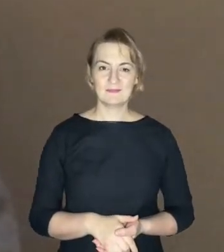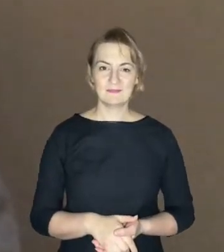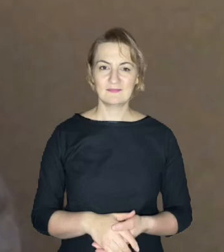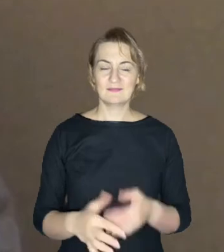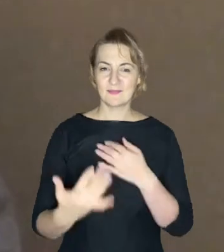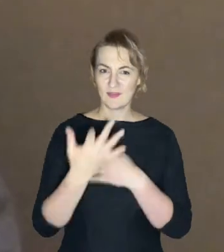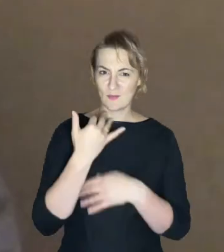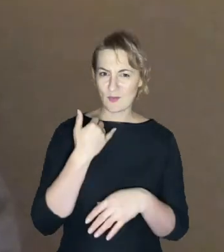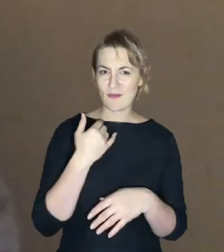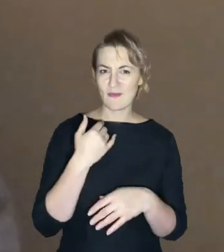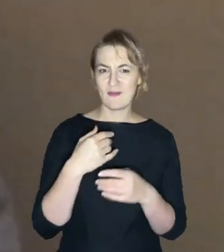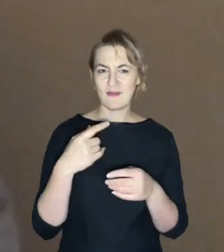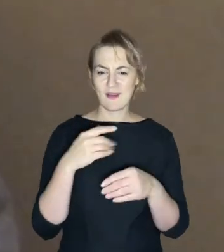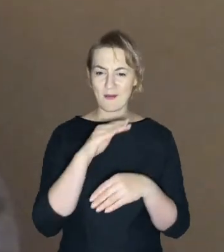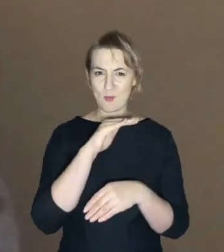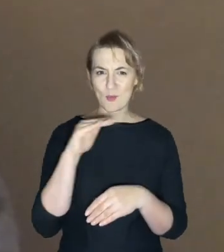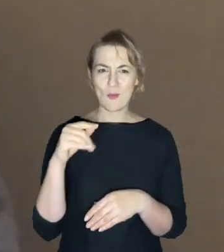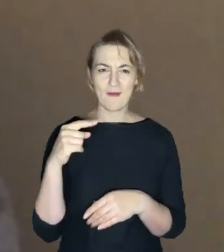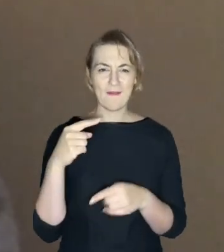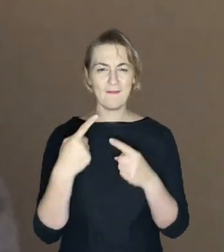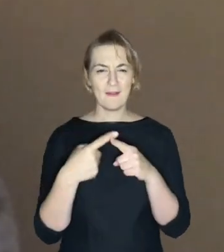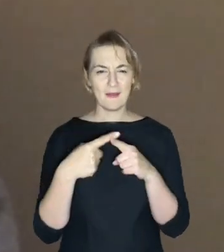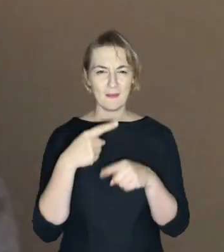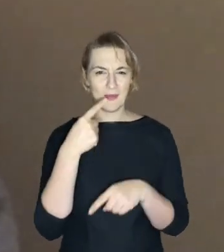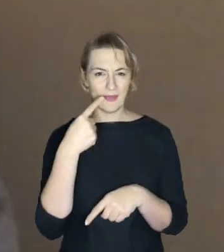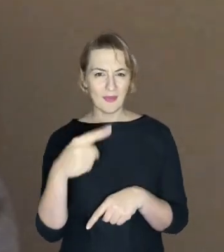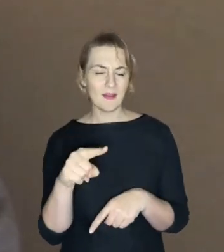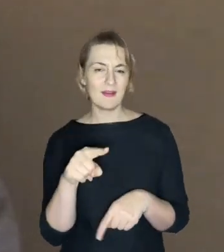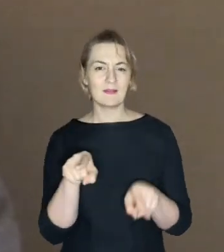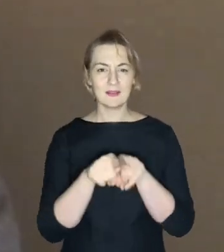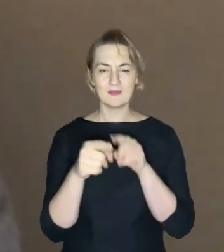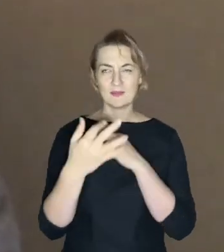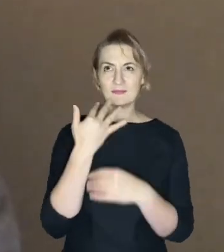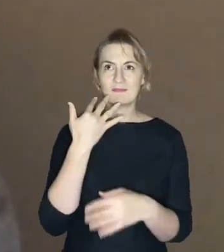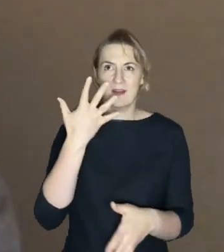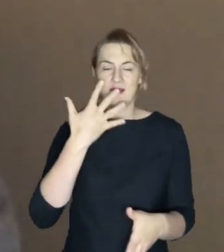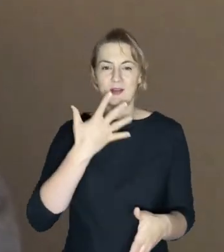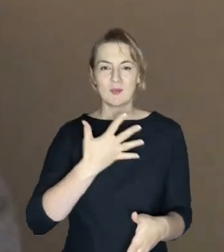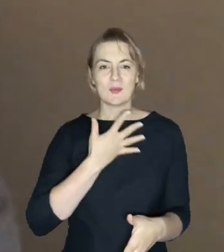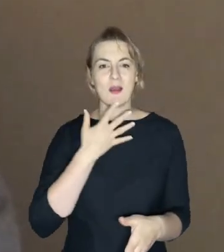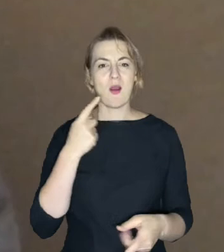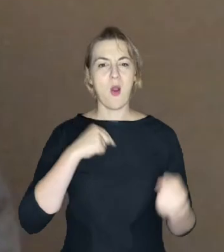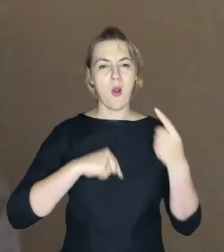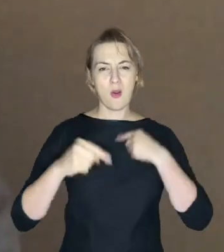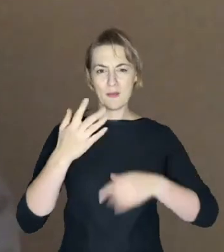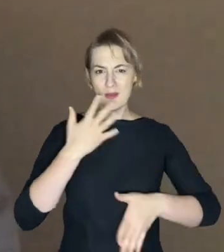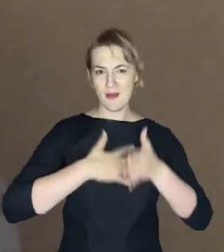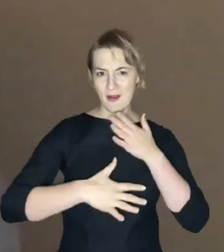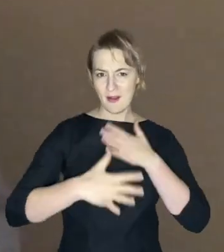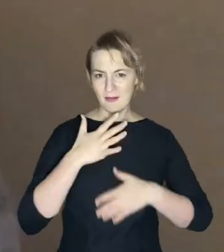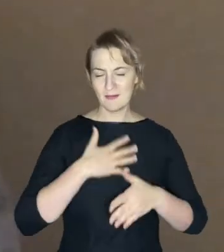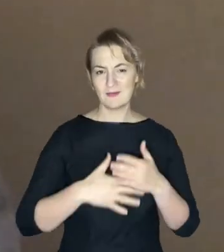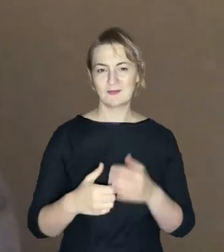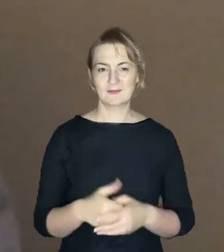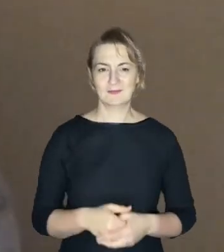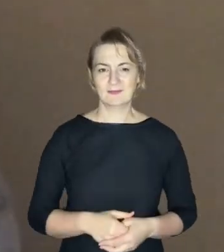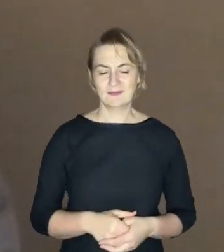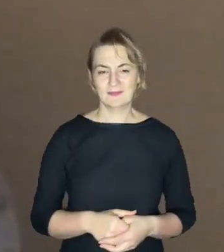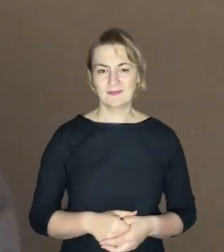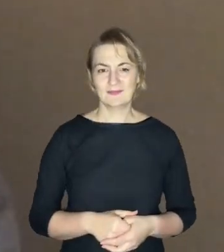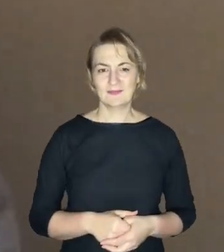poziom witaminy D i wpływa na poziom serotoniny w naszym mózgu i tak dalej, i tak dalej. No,